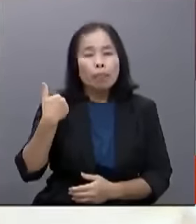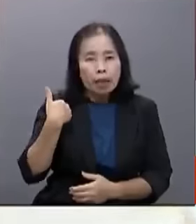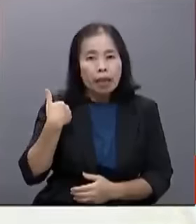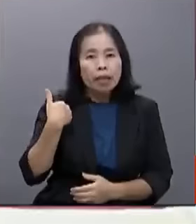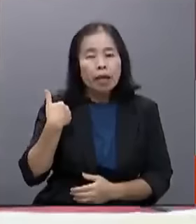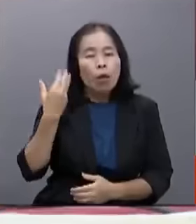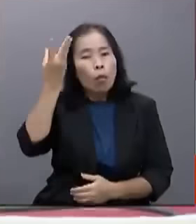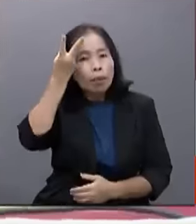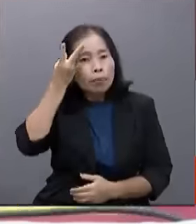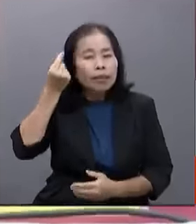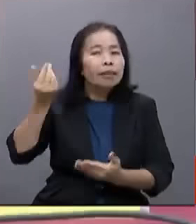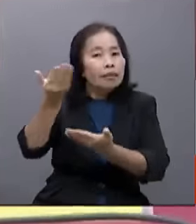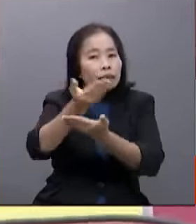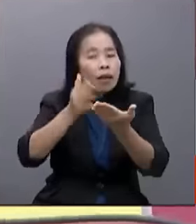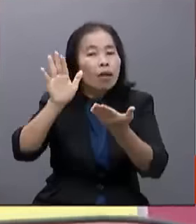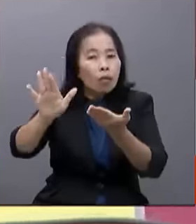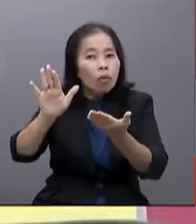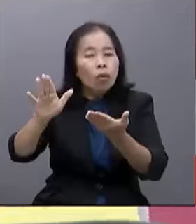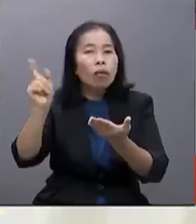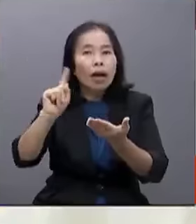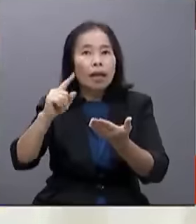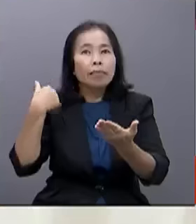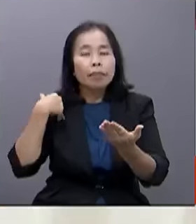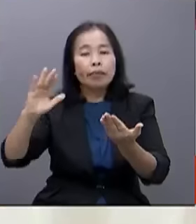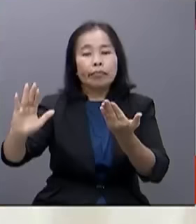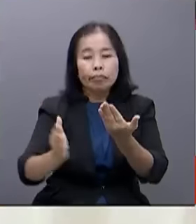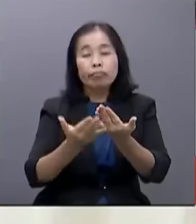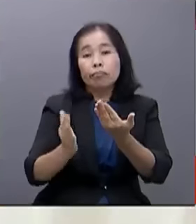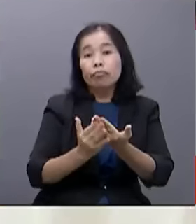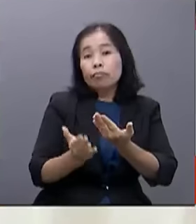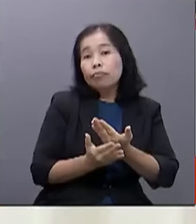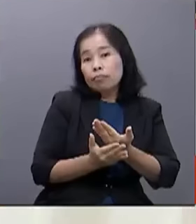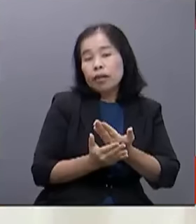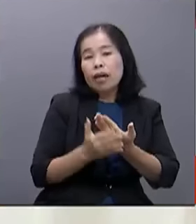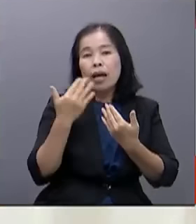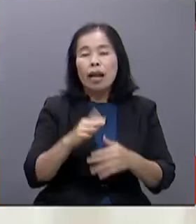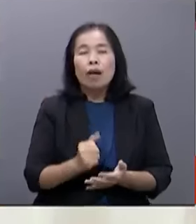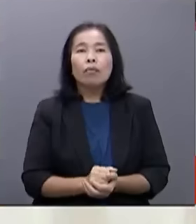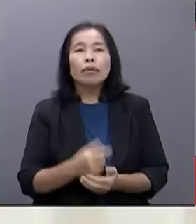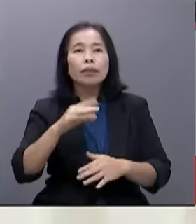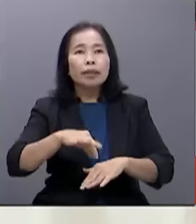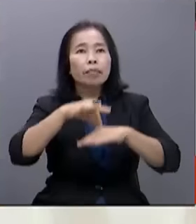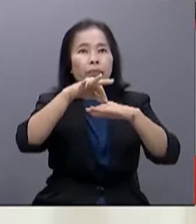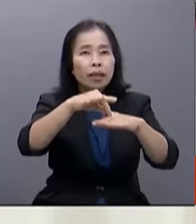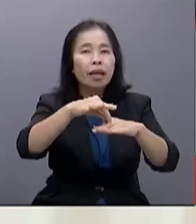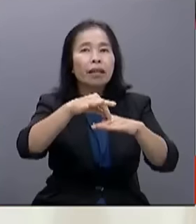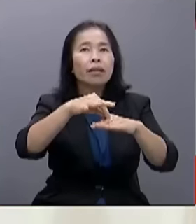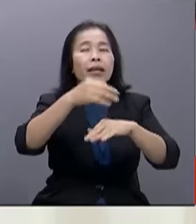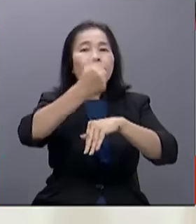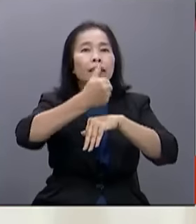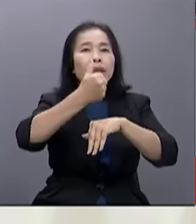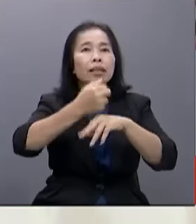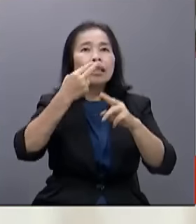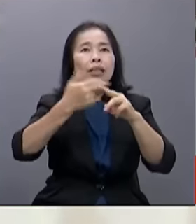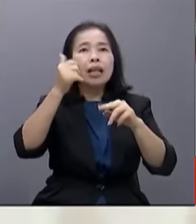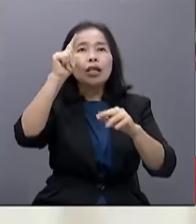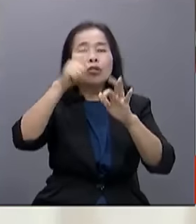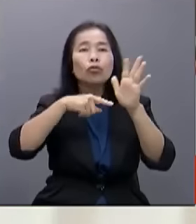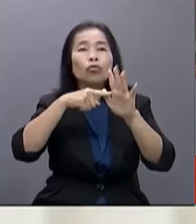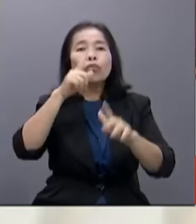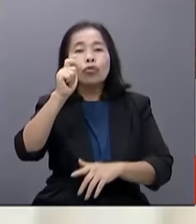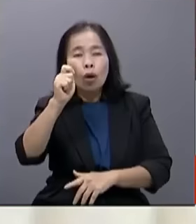การตอบข้อหาหรือไม่ว่าจะเป็นตอบข้อหาหรือที่สอบถามไปห หรือข้อสังเกตไม่ใช่เป็นการ